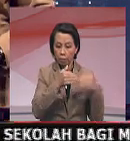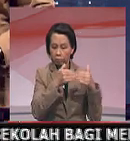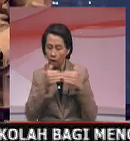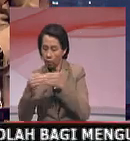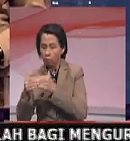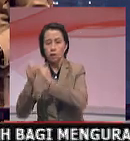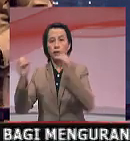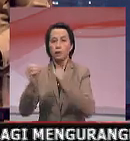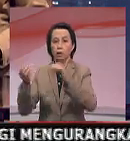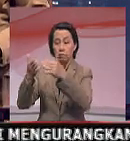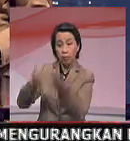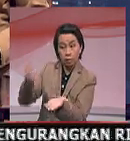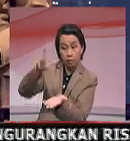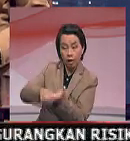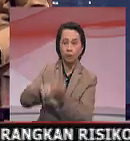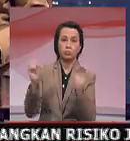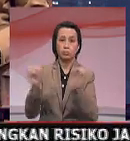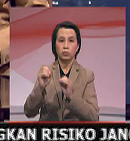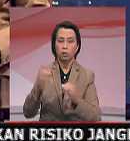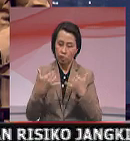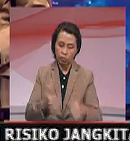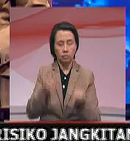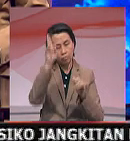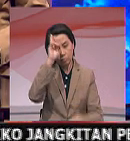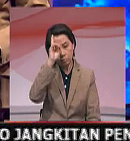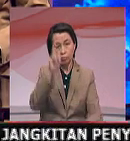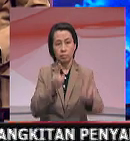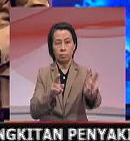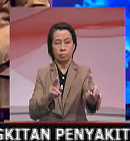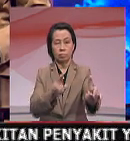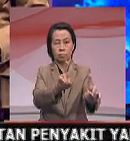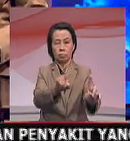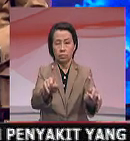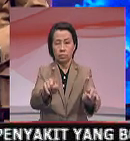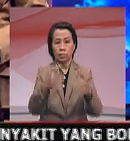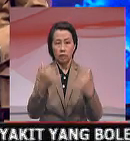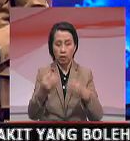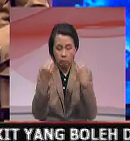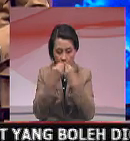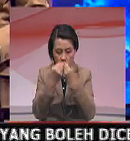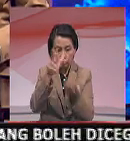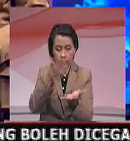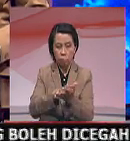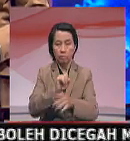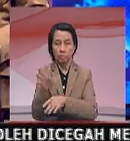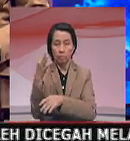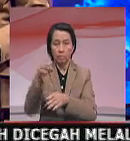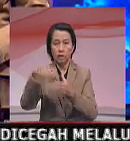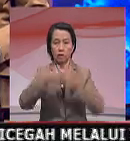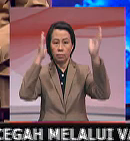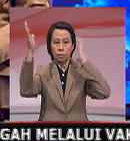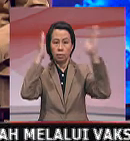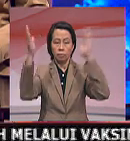berturut-turut, tiada kes kematian baharu direkodkan untuk kekal pada 121 kes. Berikut status terkini COVID-19 dalam